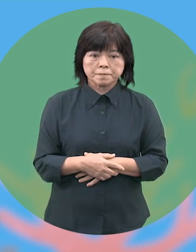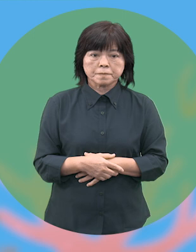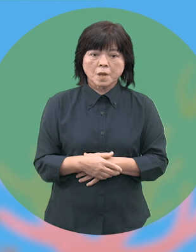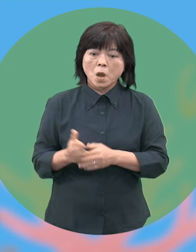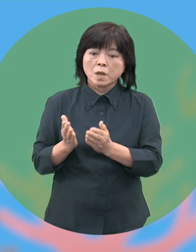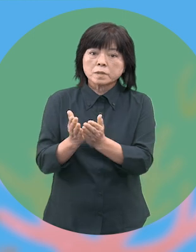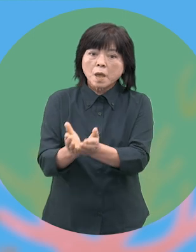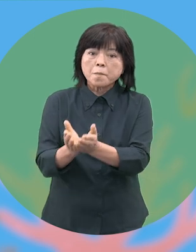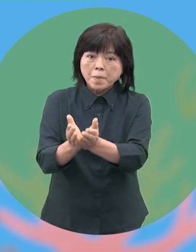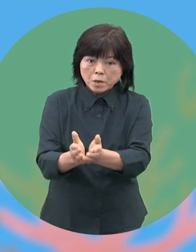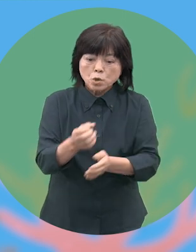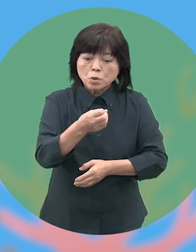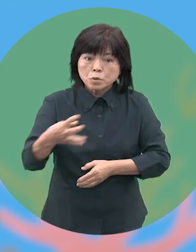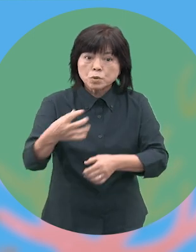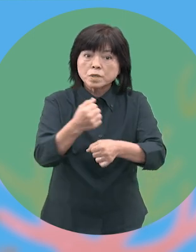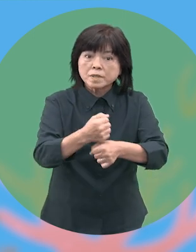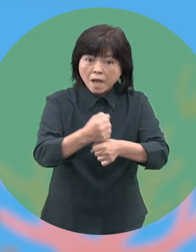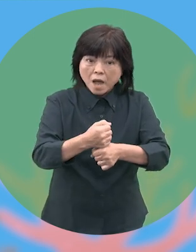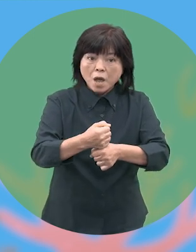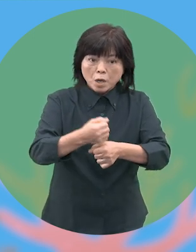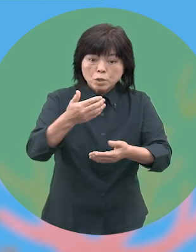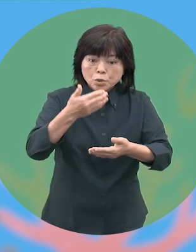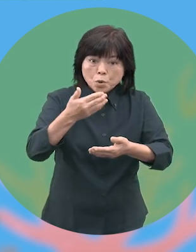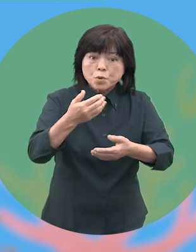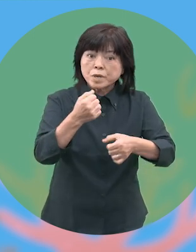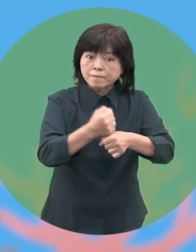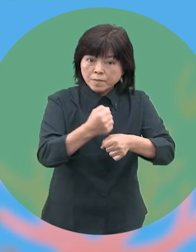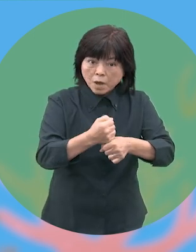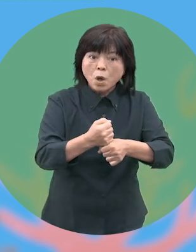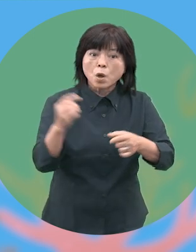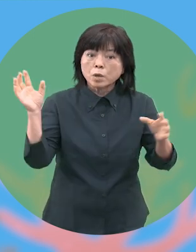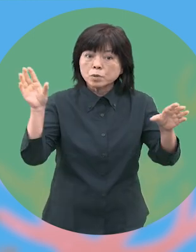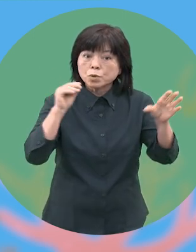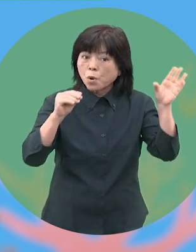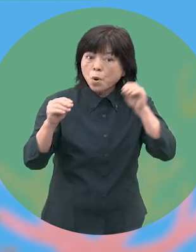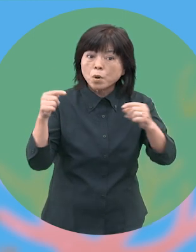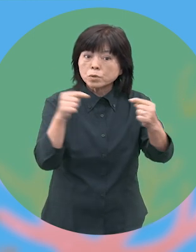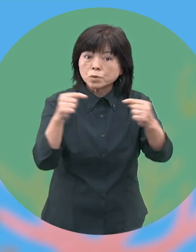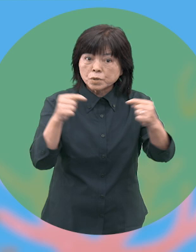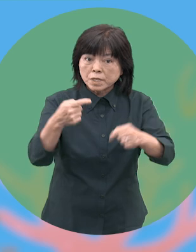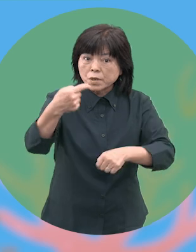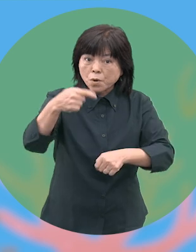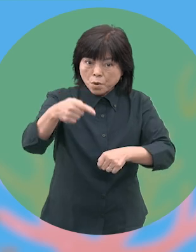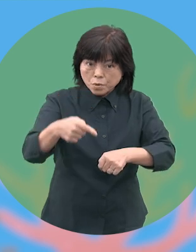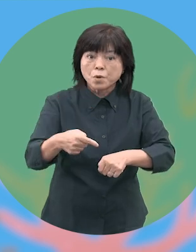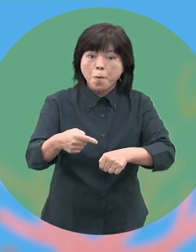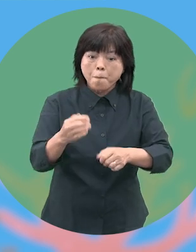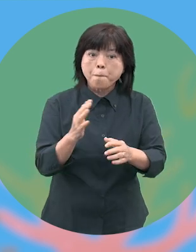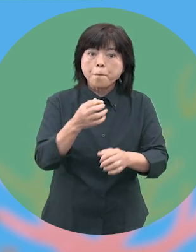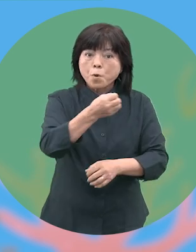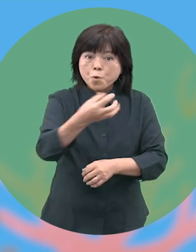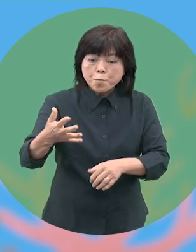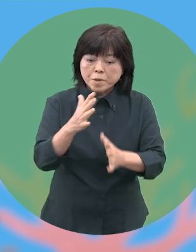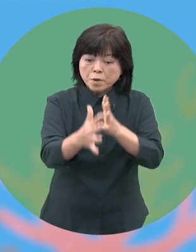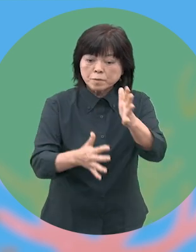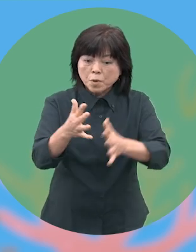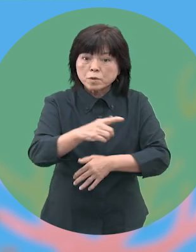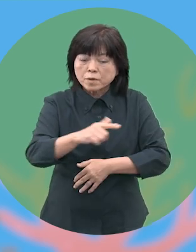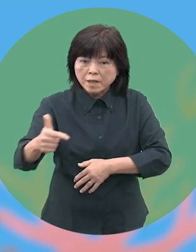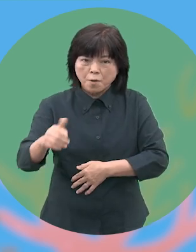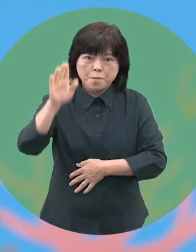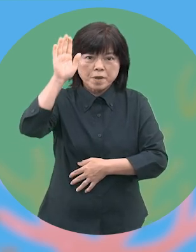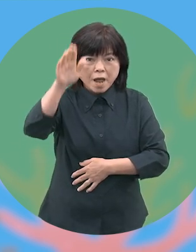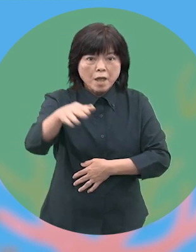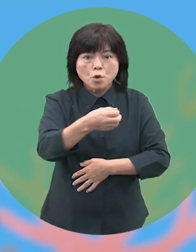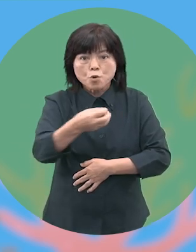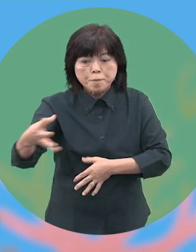船舶、水産、食品加工、情報通信技術、マリンスポーツなど、未来の水産・海洋